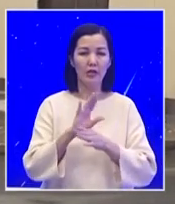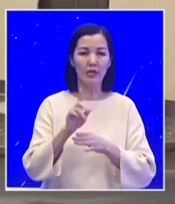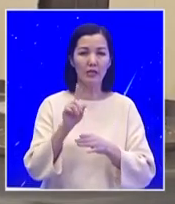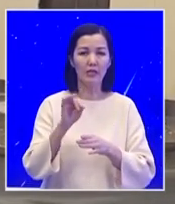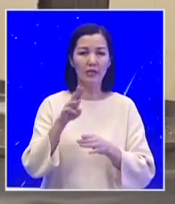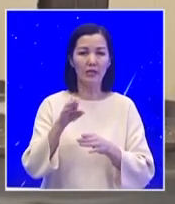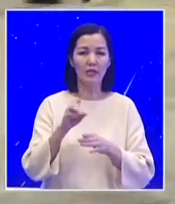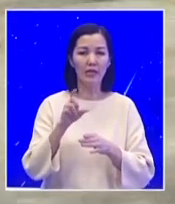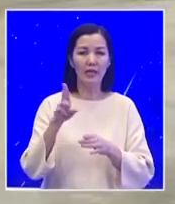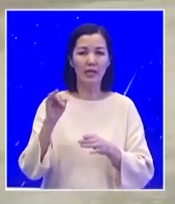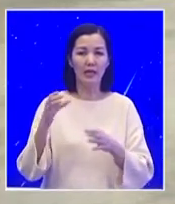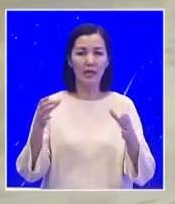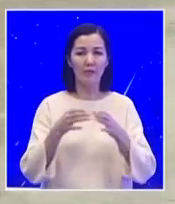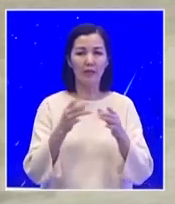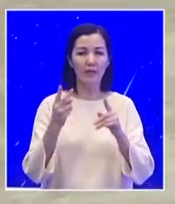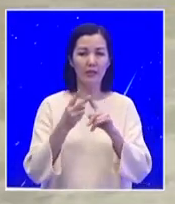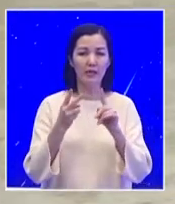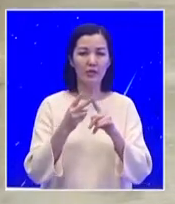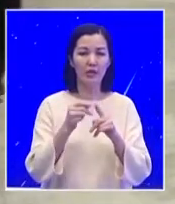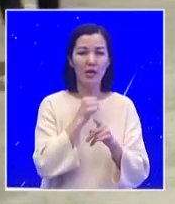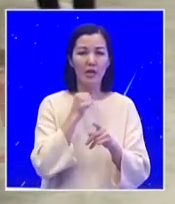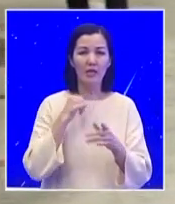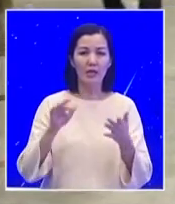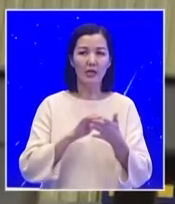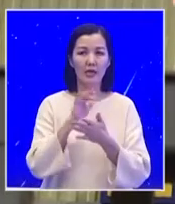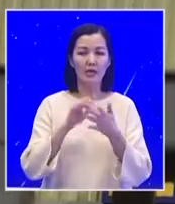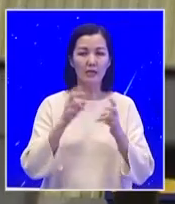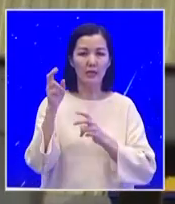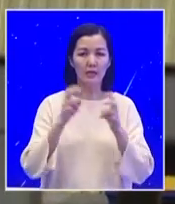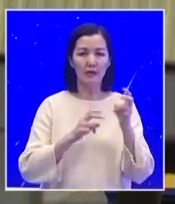Eco компаниясы, екіншісі Талғар қаласындағы Казлифт зауыты.